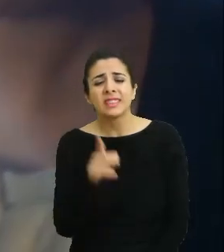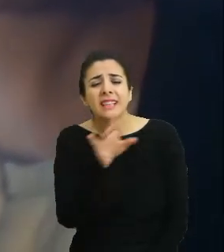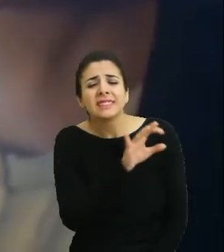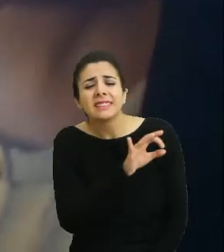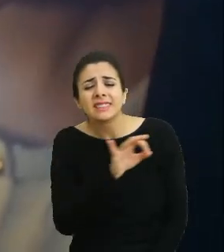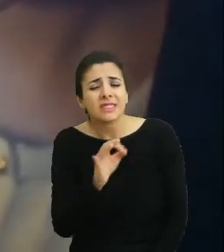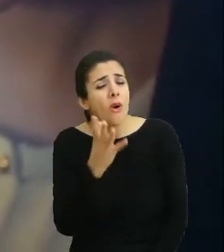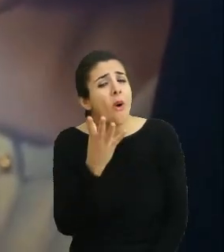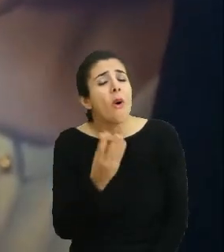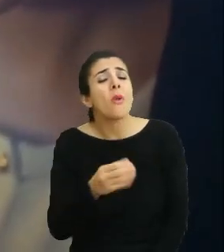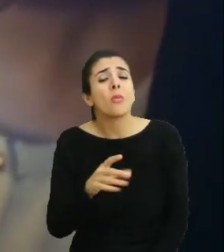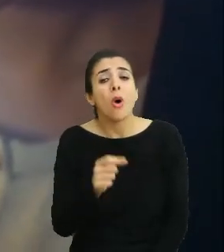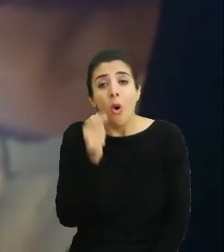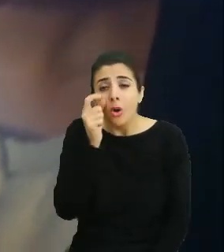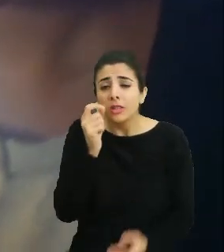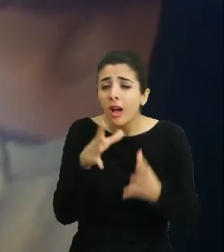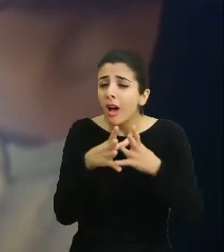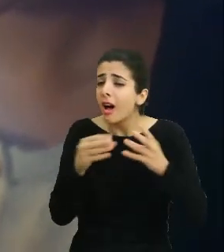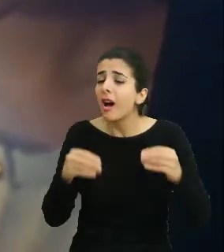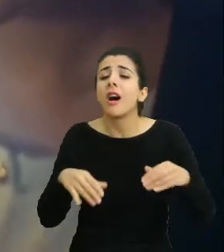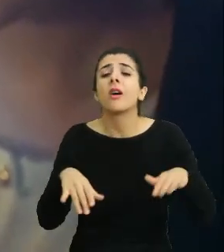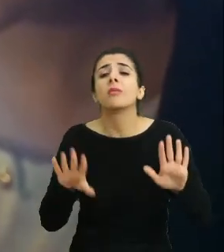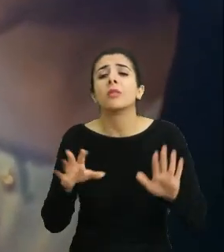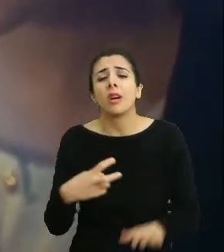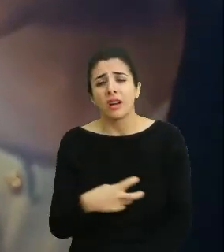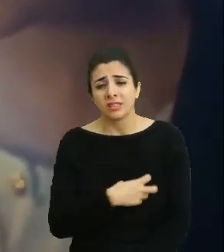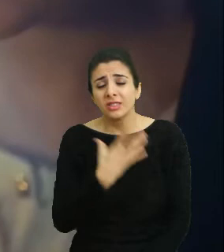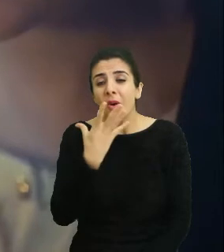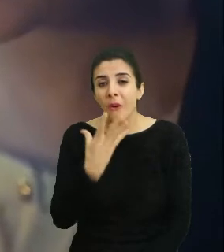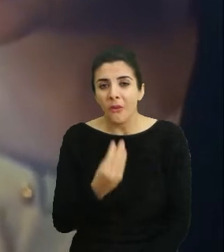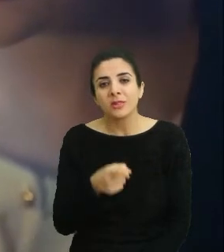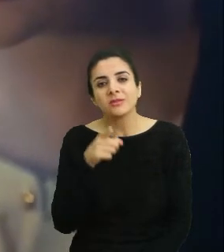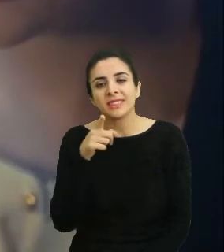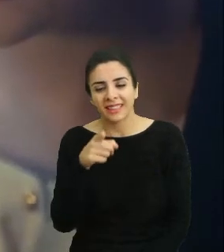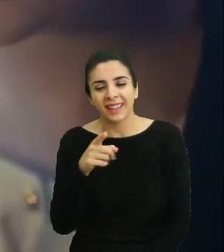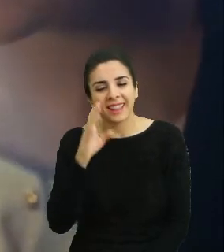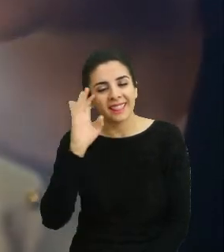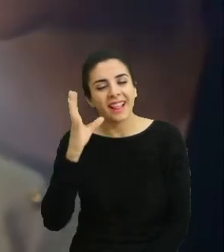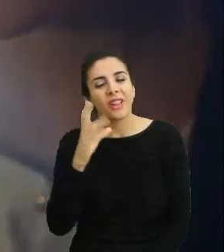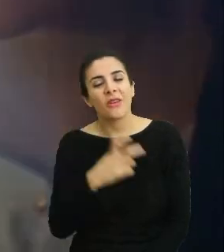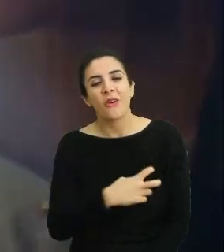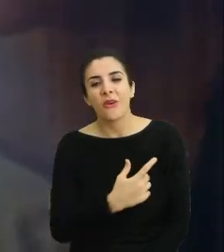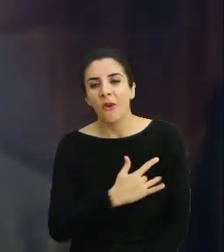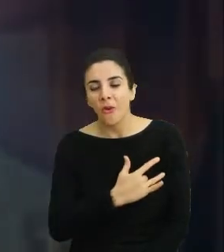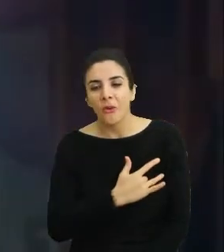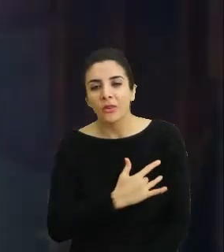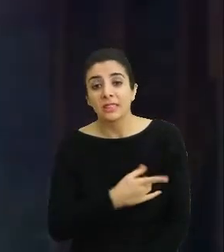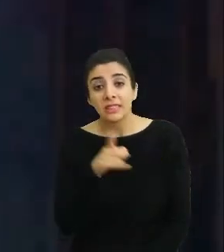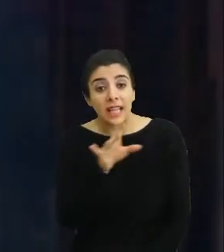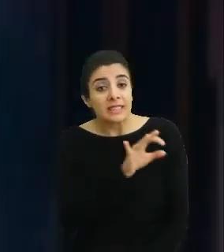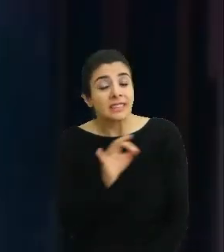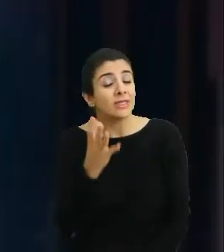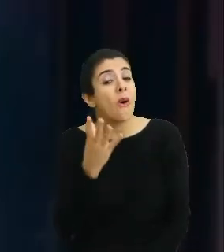Sensiz olmuyor, hasret dinmiyor. Vurgunum sana deli gönül.